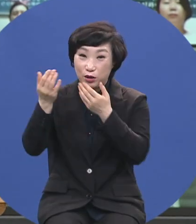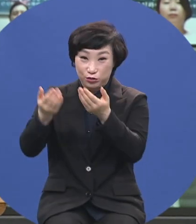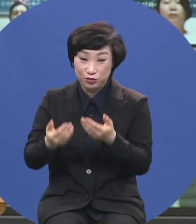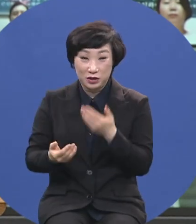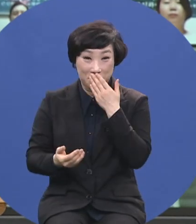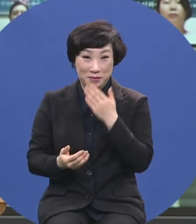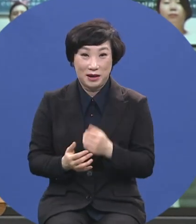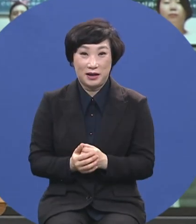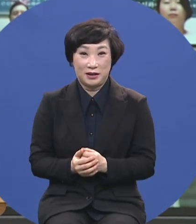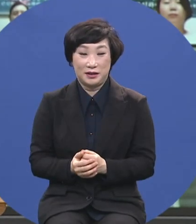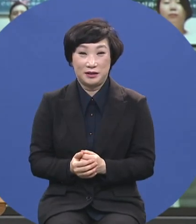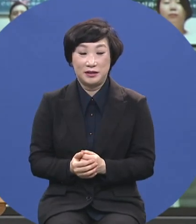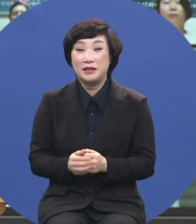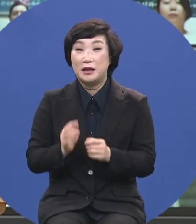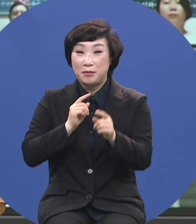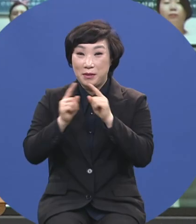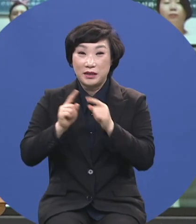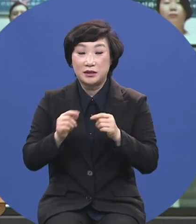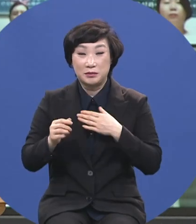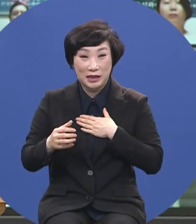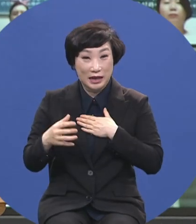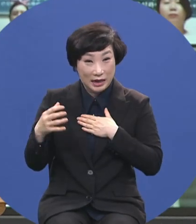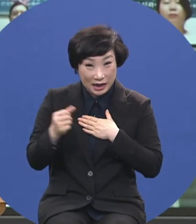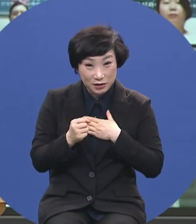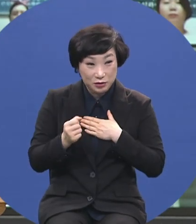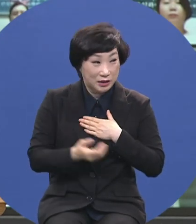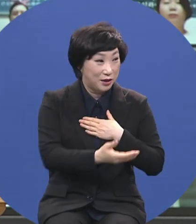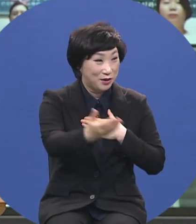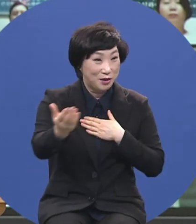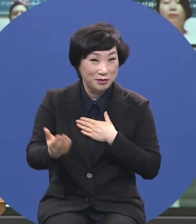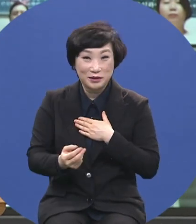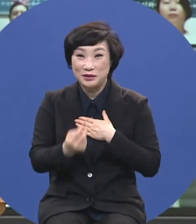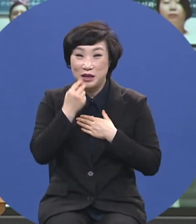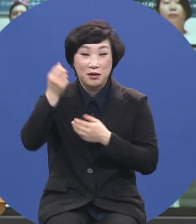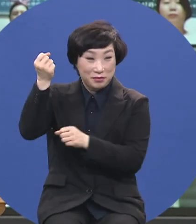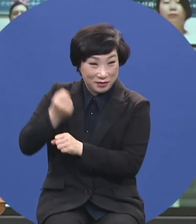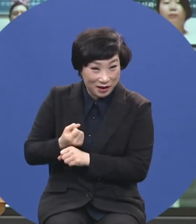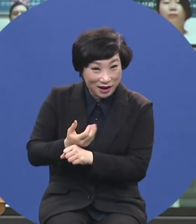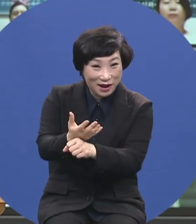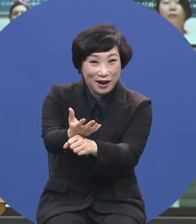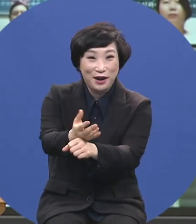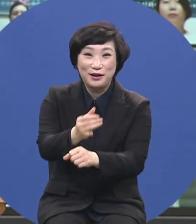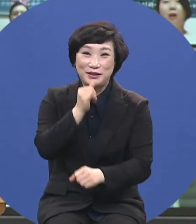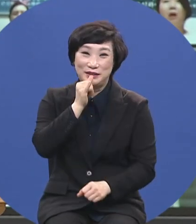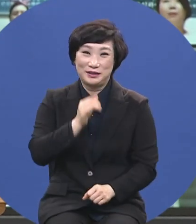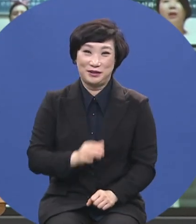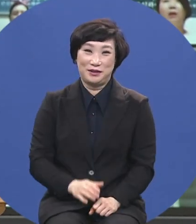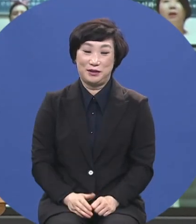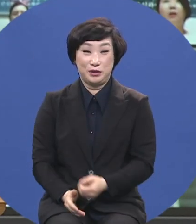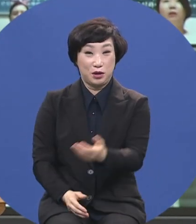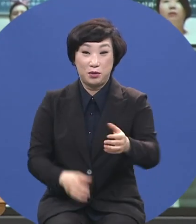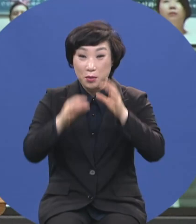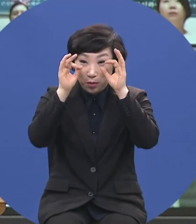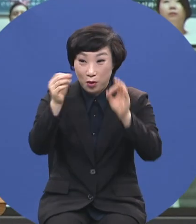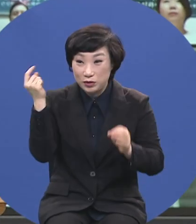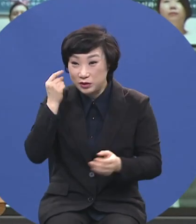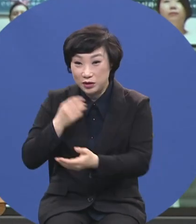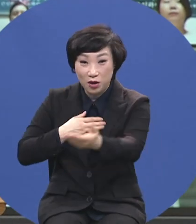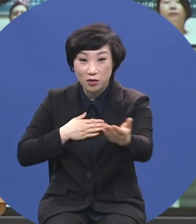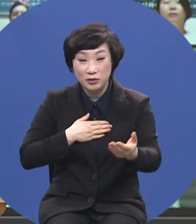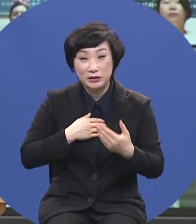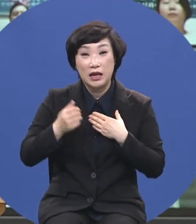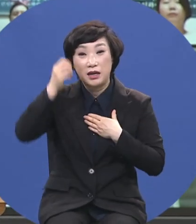수 있고 이 말씀을 수레 삼아 여러분에게 생명을 운반하고 있으니 듣는 자요 내